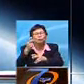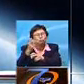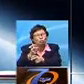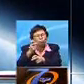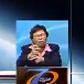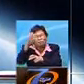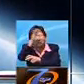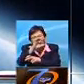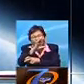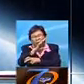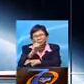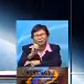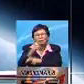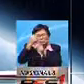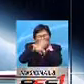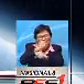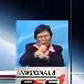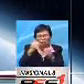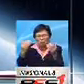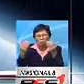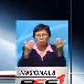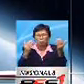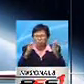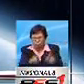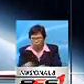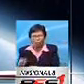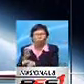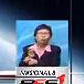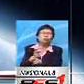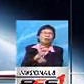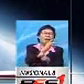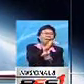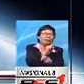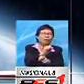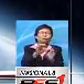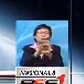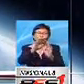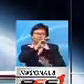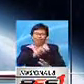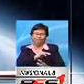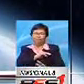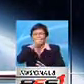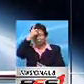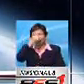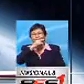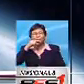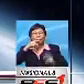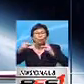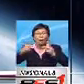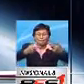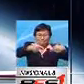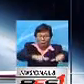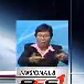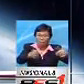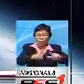sukar dikesan malah lebih mencabar berbanding kumpulan terancang. Sebagai contoh, Menteri Pertahanan Dato' Sri Shamuddin Tun Hussein berkata